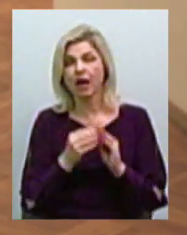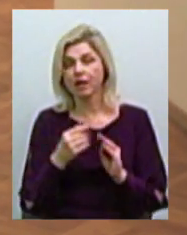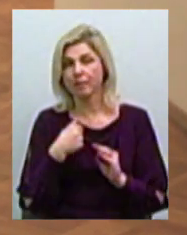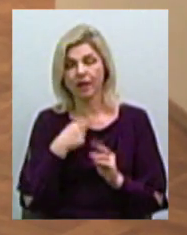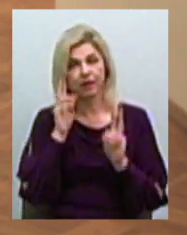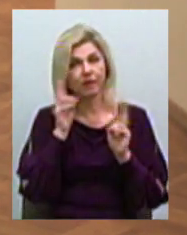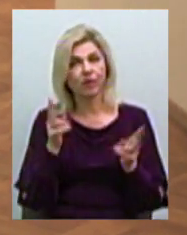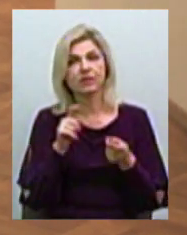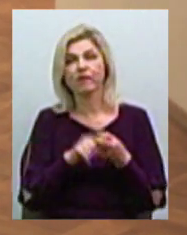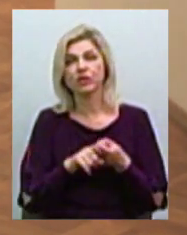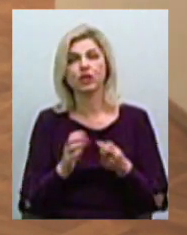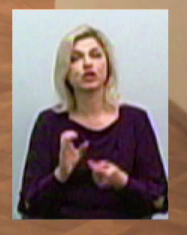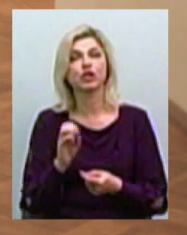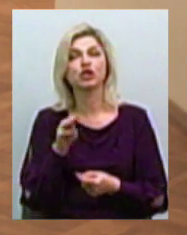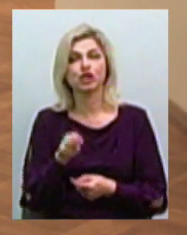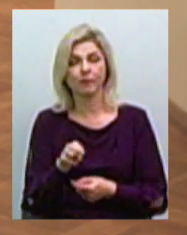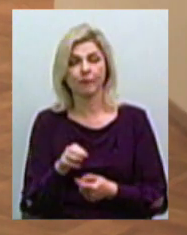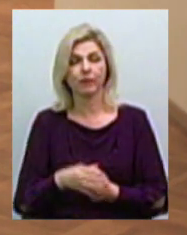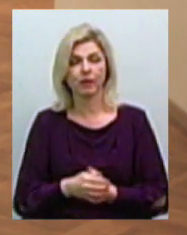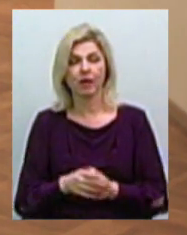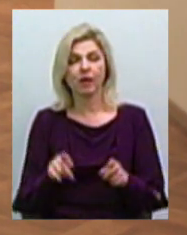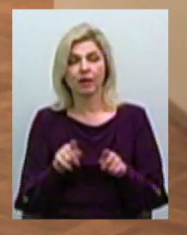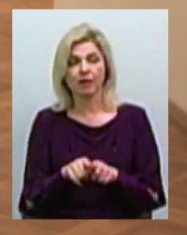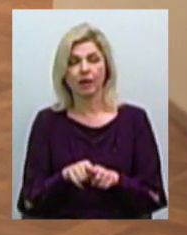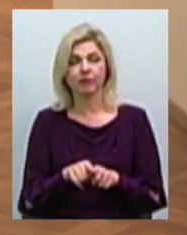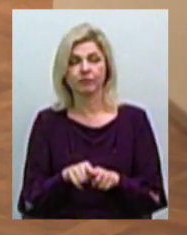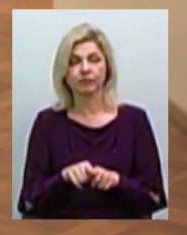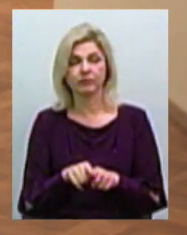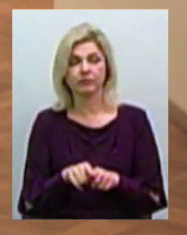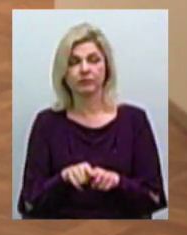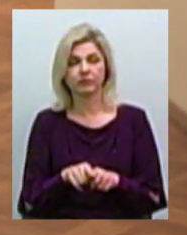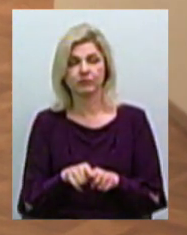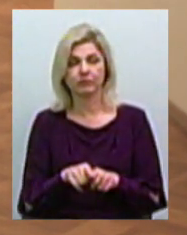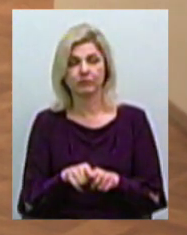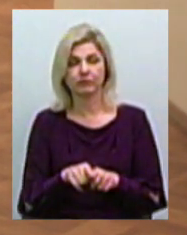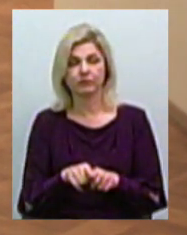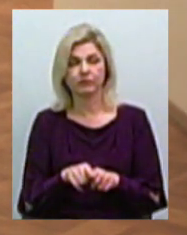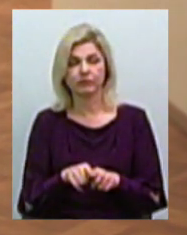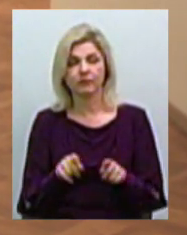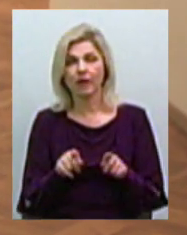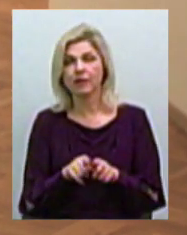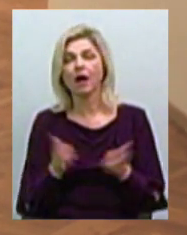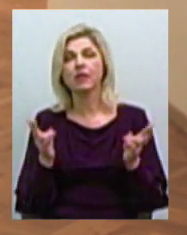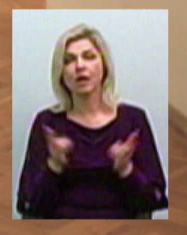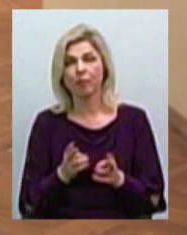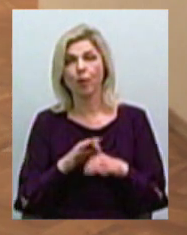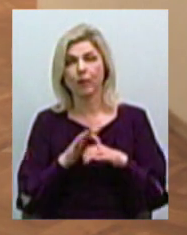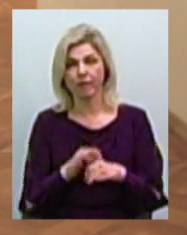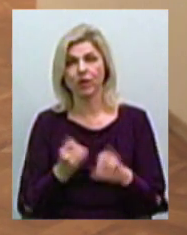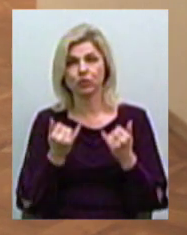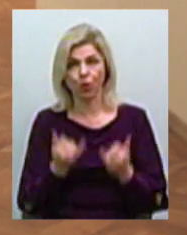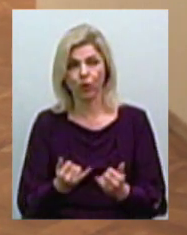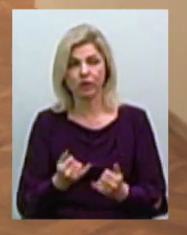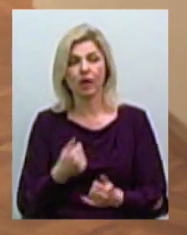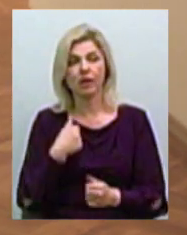зв'язку з чим така необхідність проводити саме сьогодні? Ну,